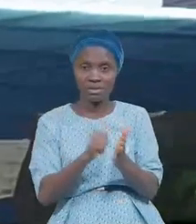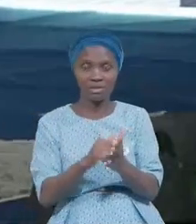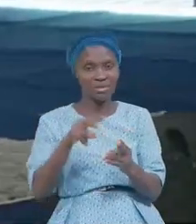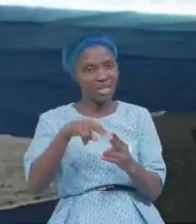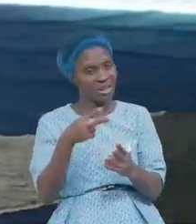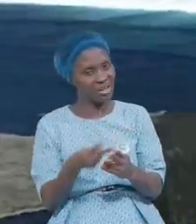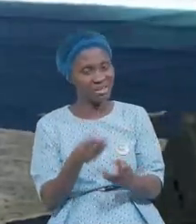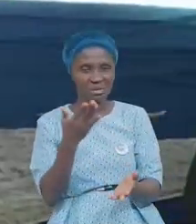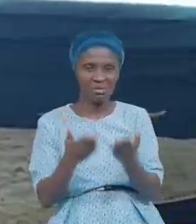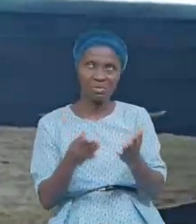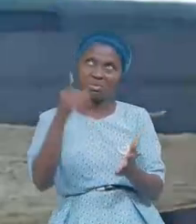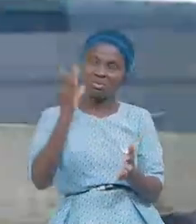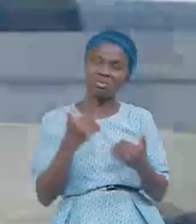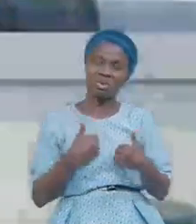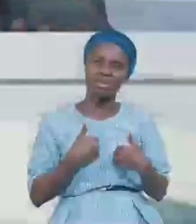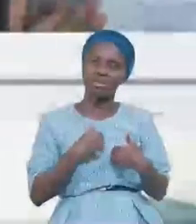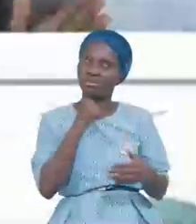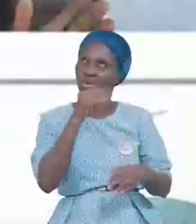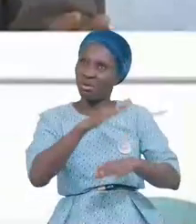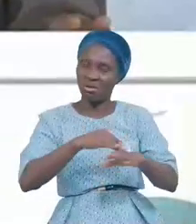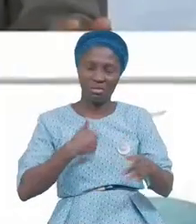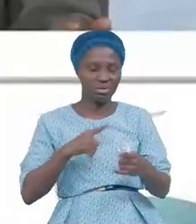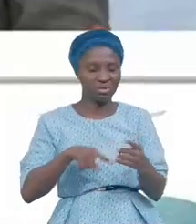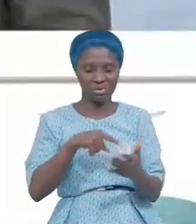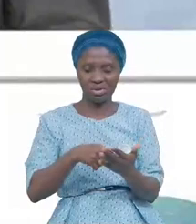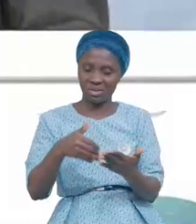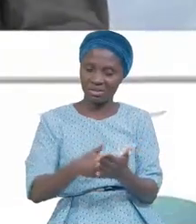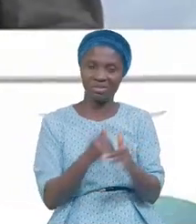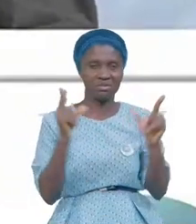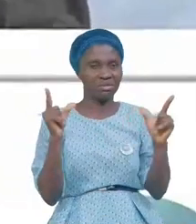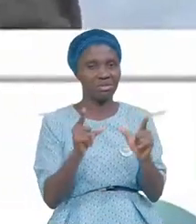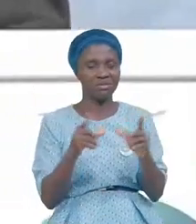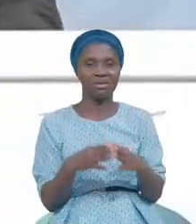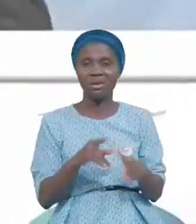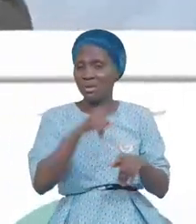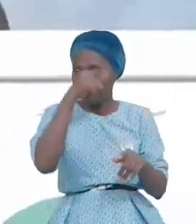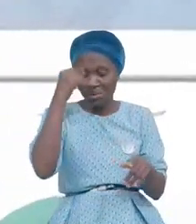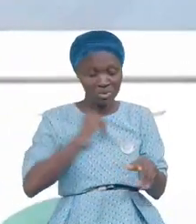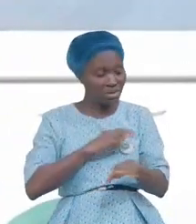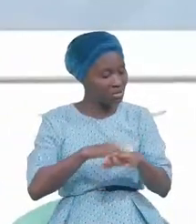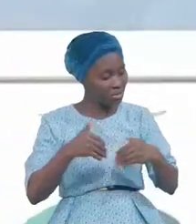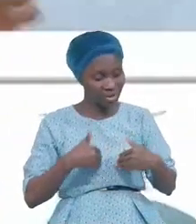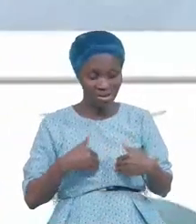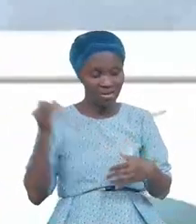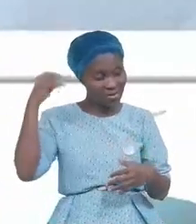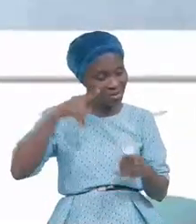pas appelé à ce niveau supérieur parce que je n'ai pas la grâce pour occuper la position où